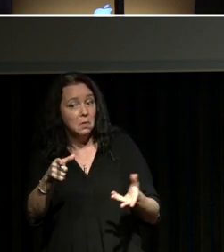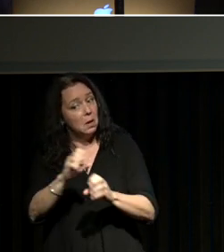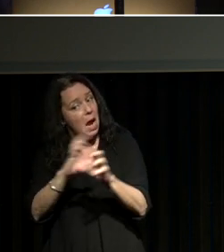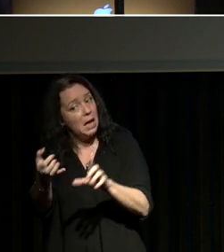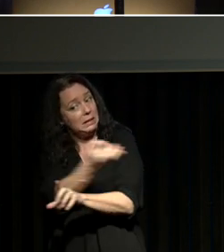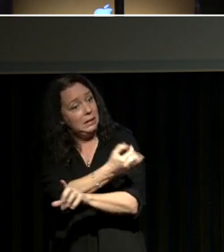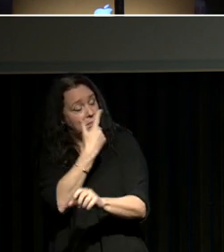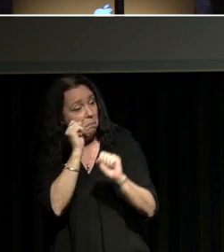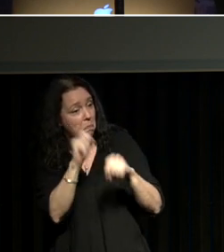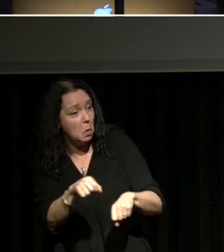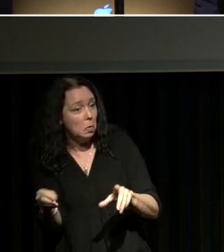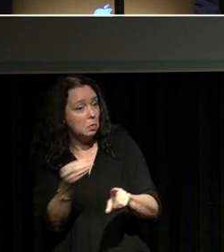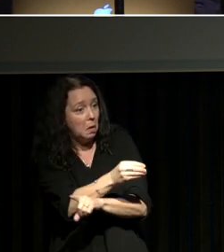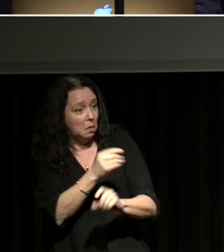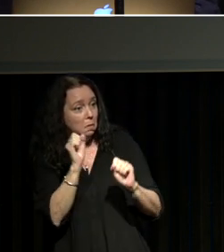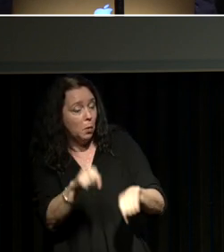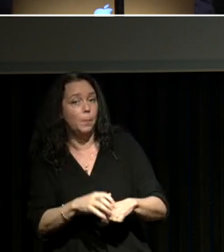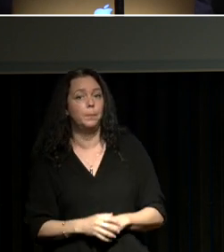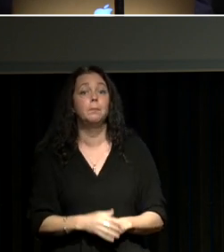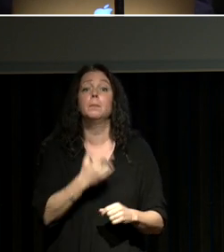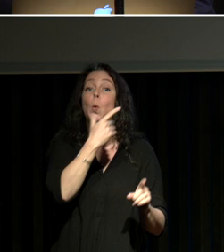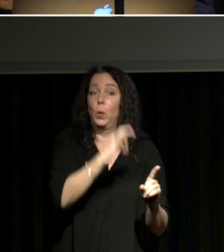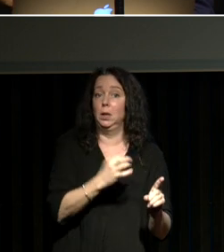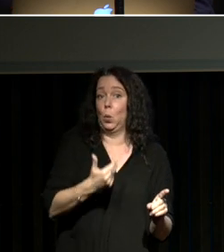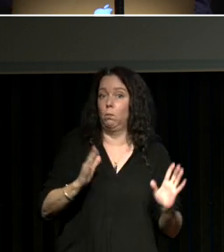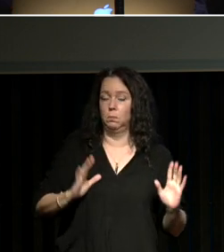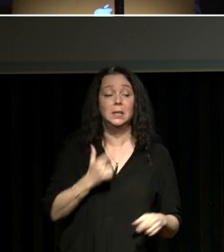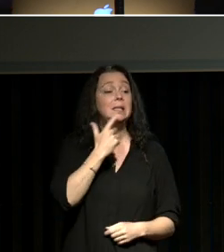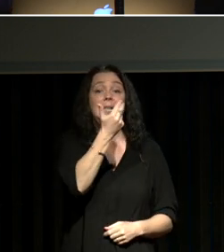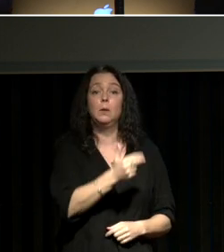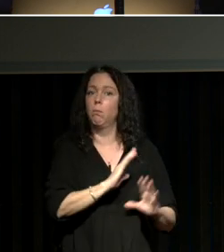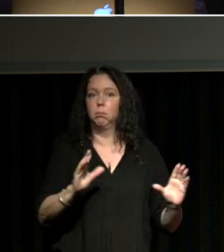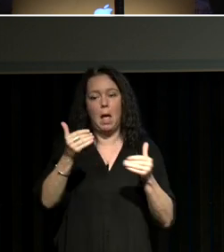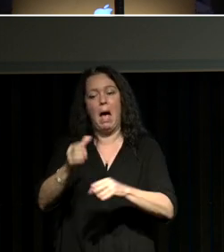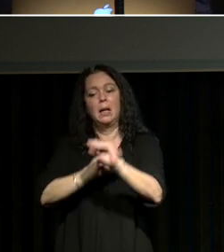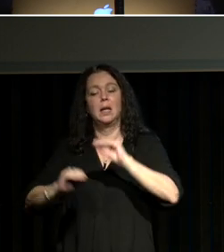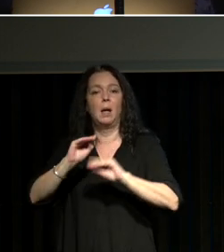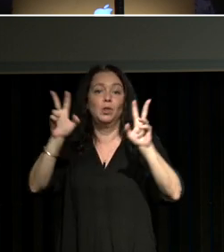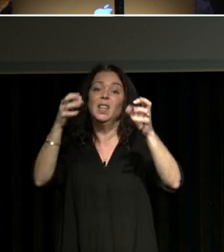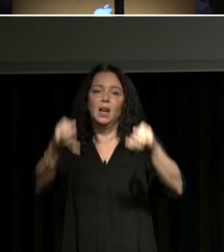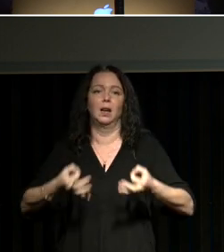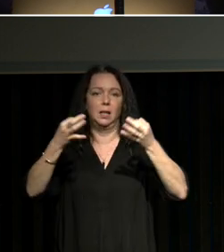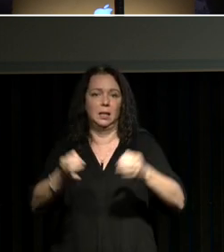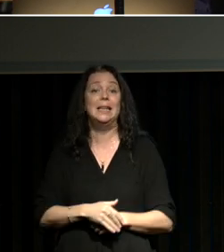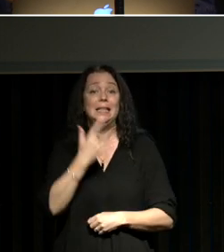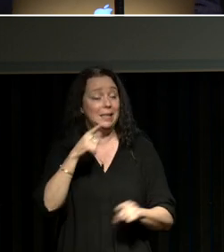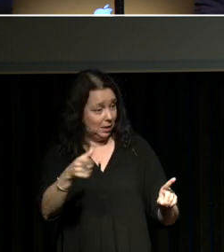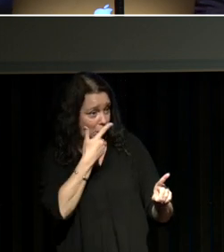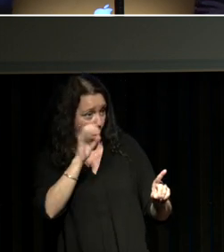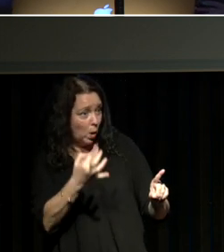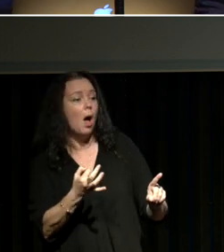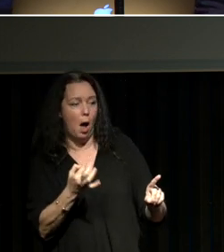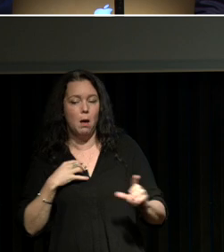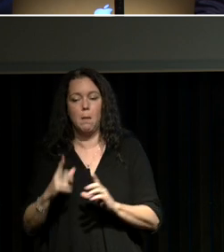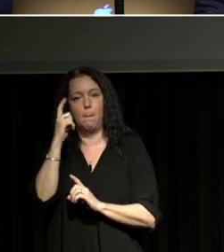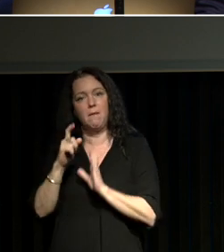claires et s'il aurait souhaité être prélevé. C'est oui ou c'est non. Si c'est non, on fait un arrêt thérapeutique classique. Et si c'est oui, on lance un processus.